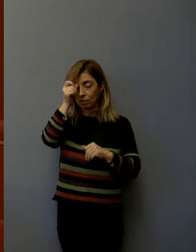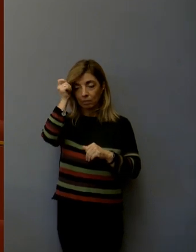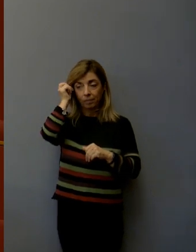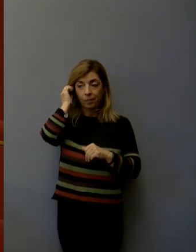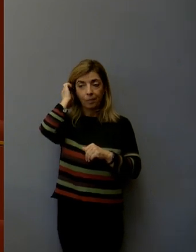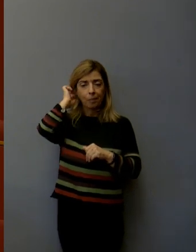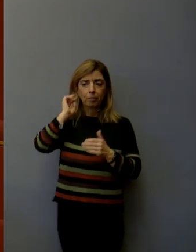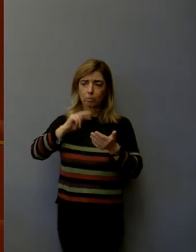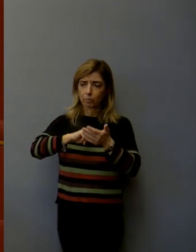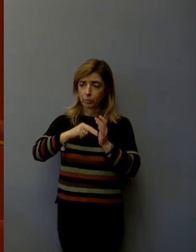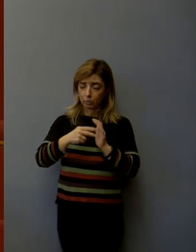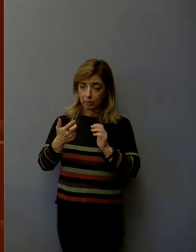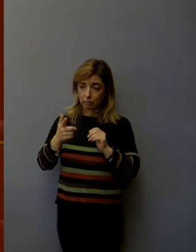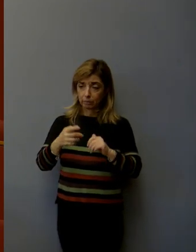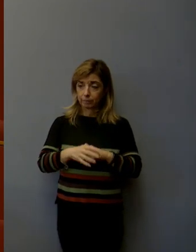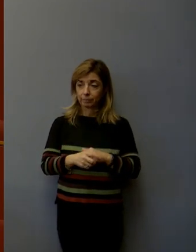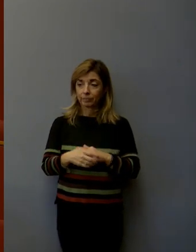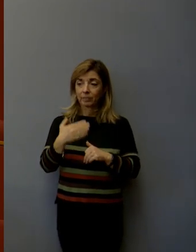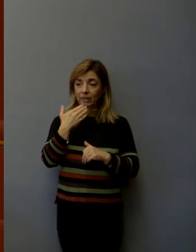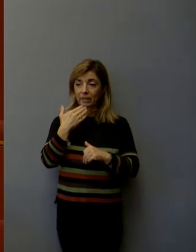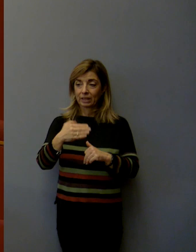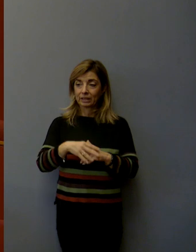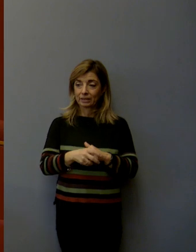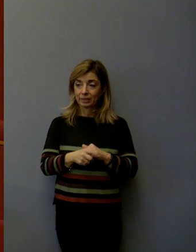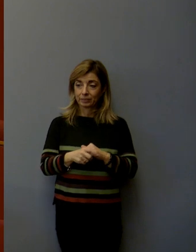un problema Grazie